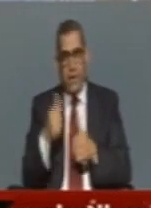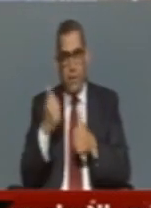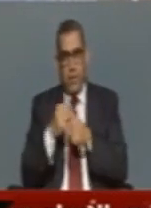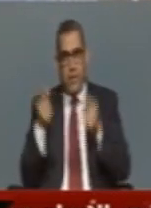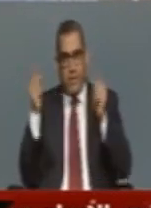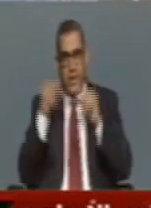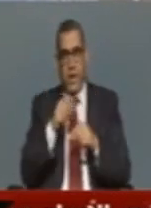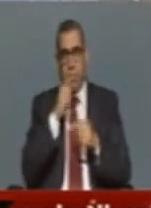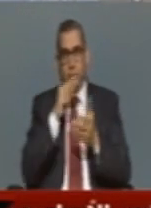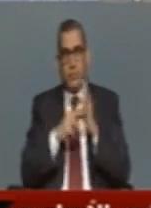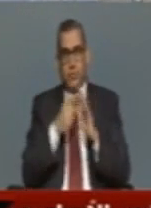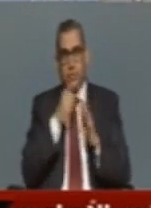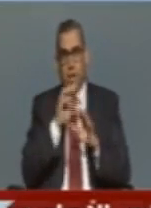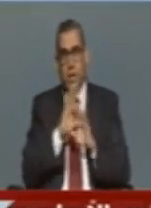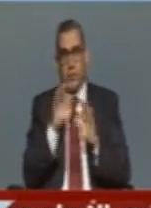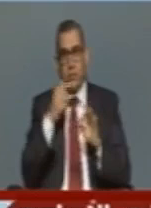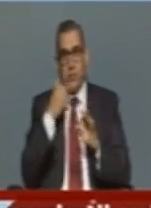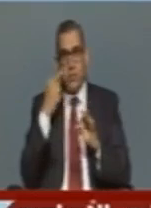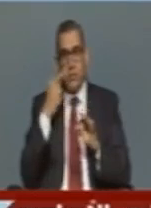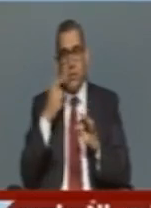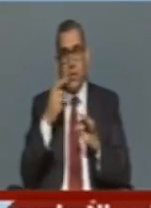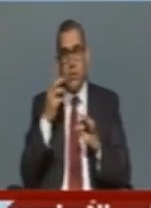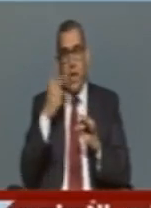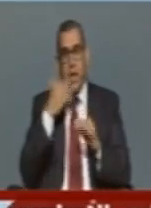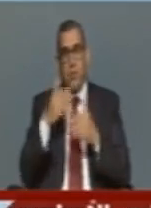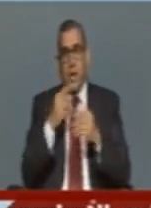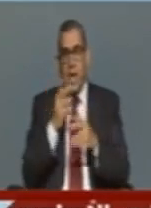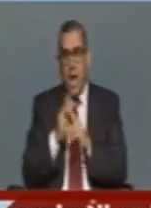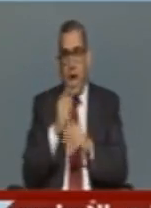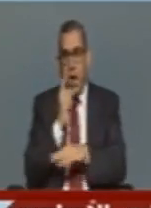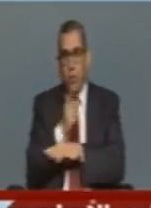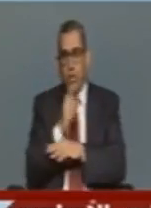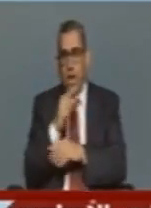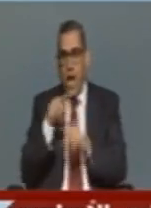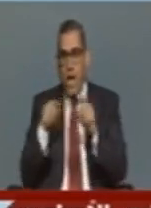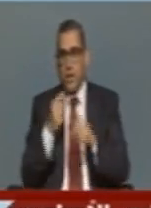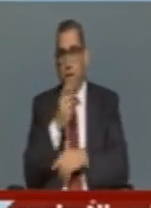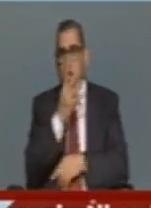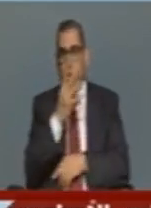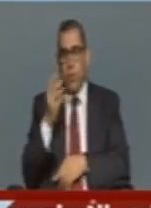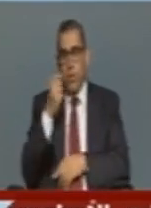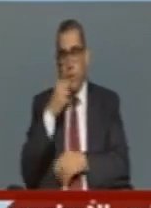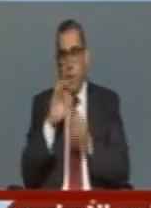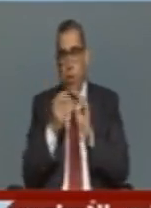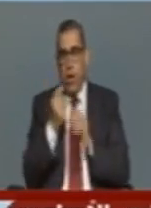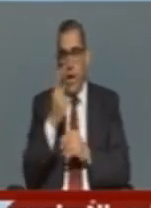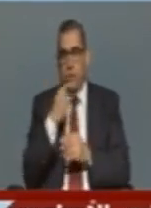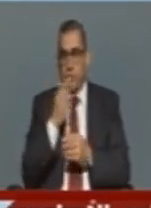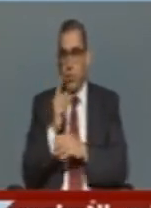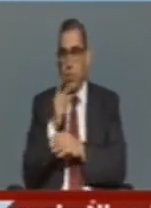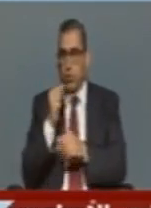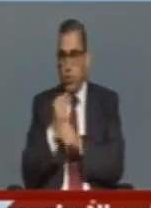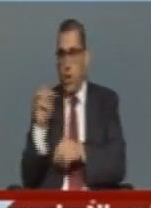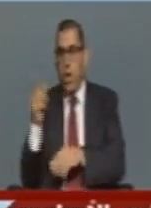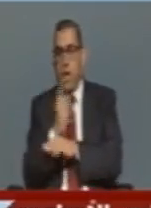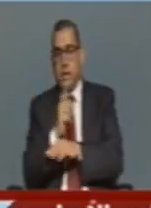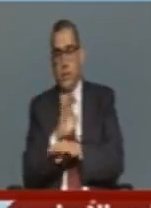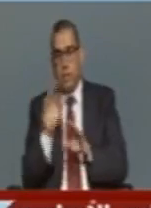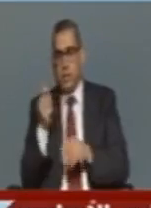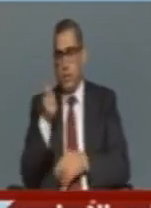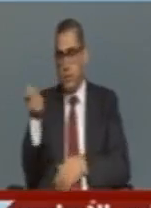إلى العقد بالحصة وضخيت 400 مليون جنيه من موازنة الوزارة علشان نشتغل بالحصة. الخدمة العامة نفس